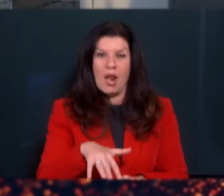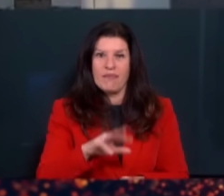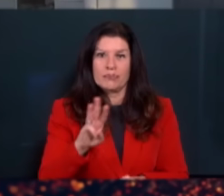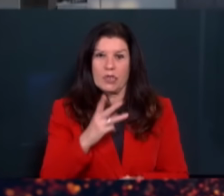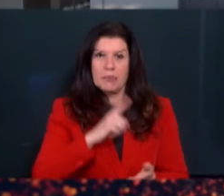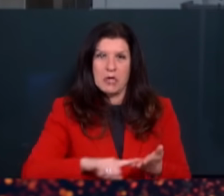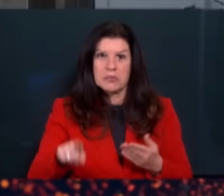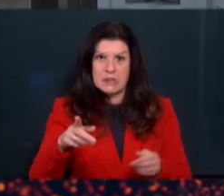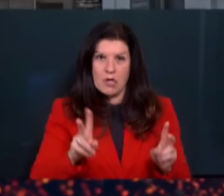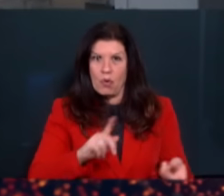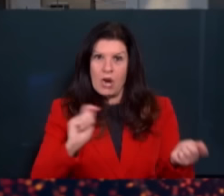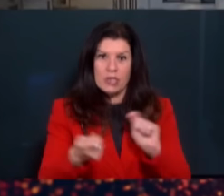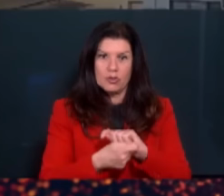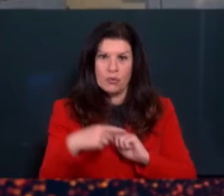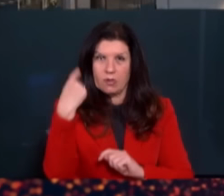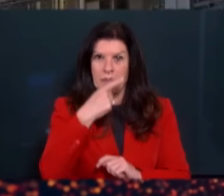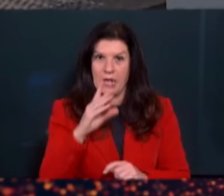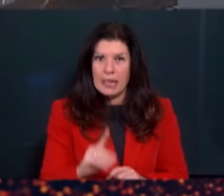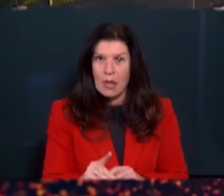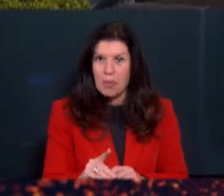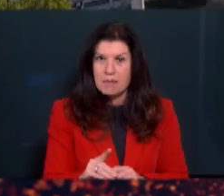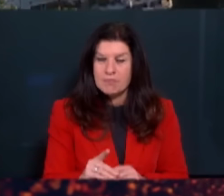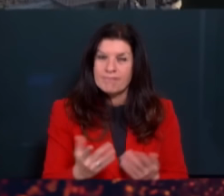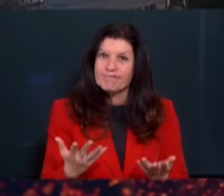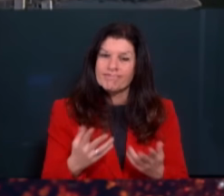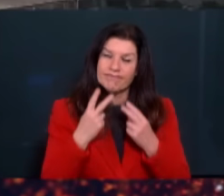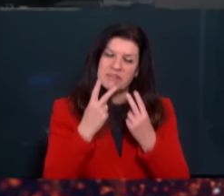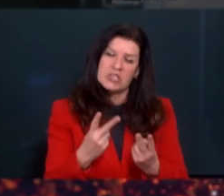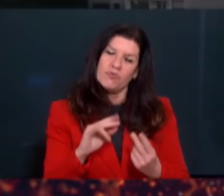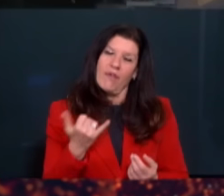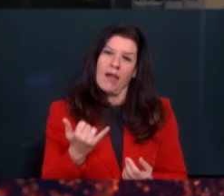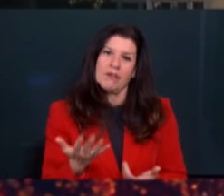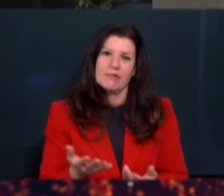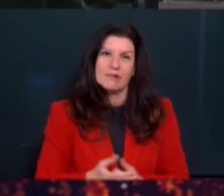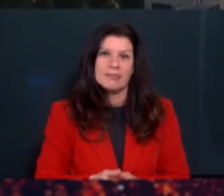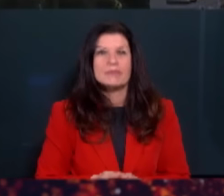את פני הדרום? סביר להניח שהתשובה היא חיובית.